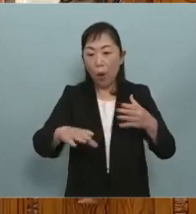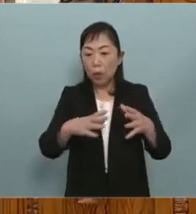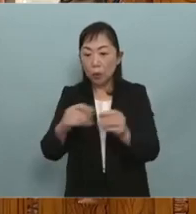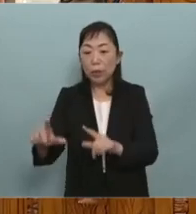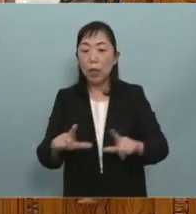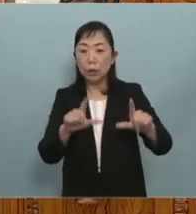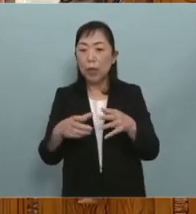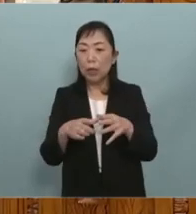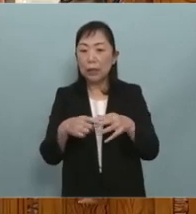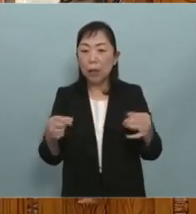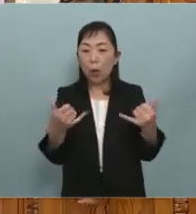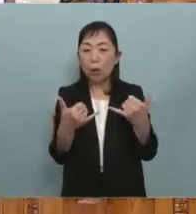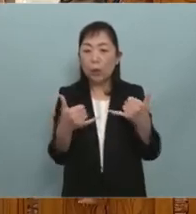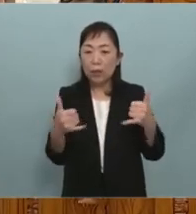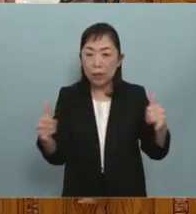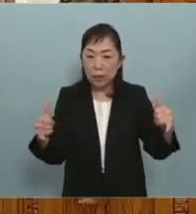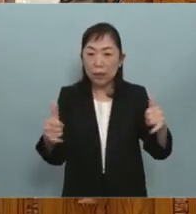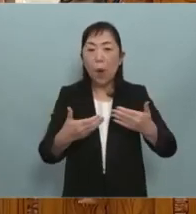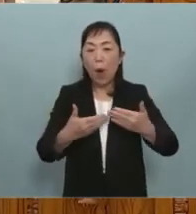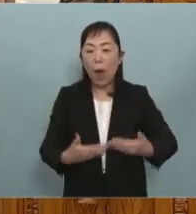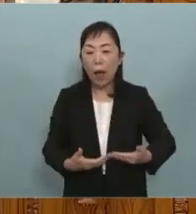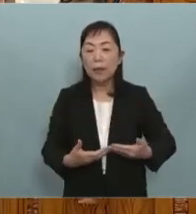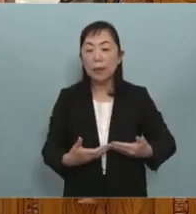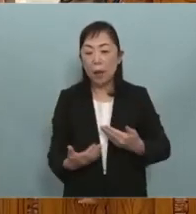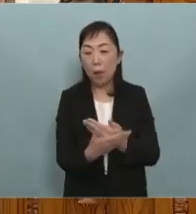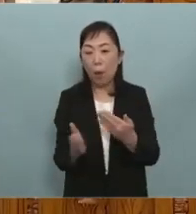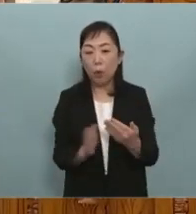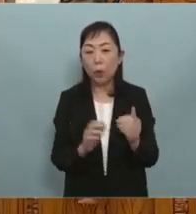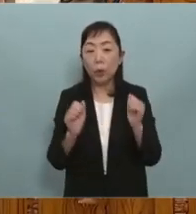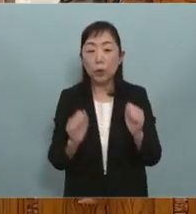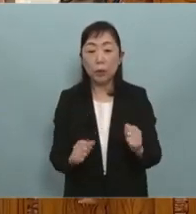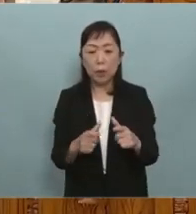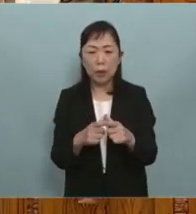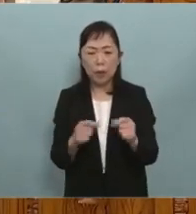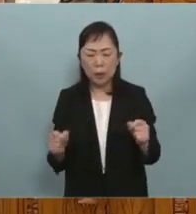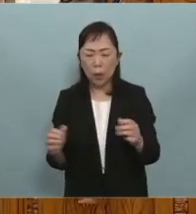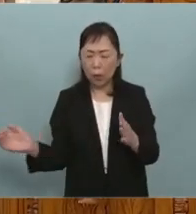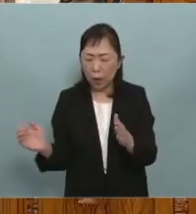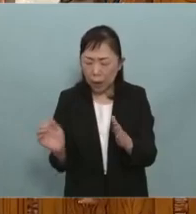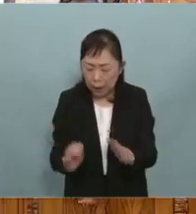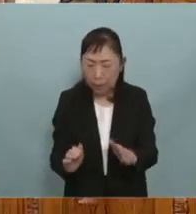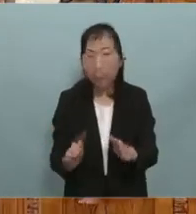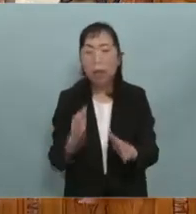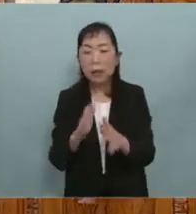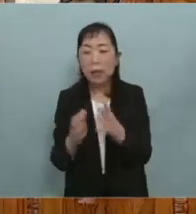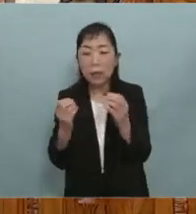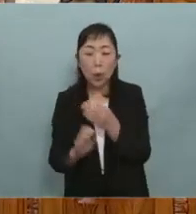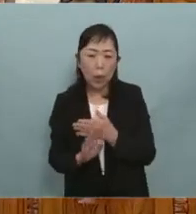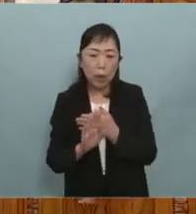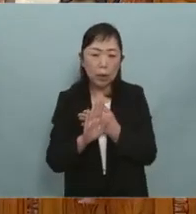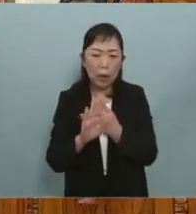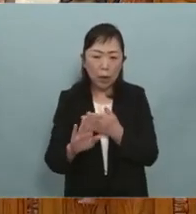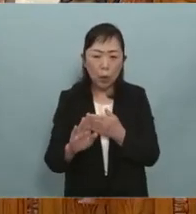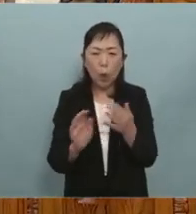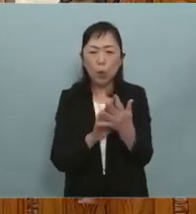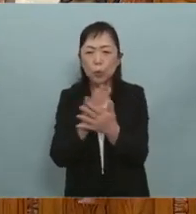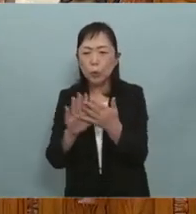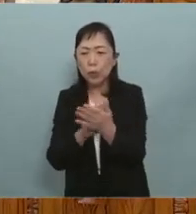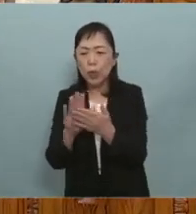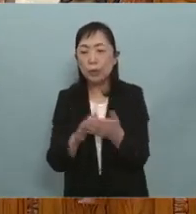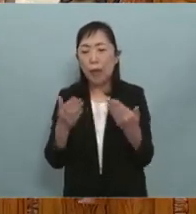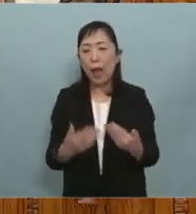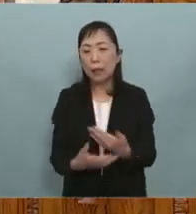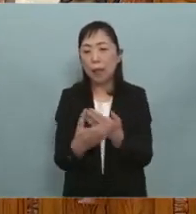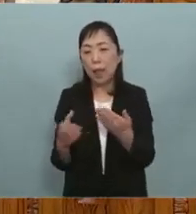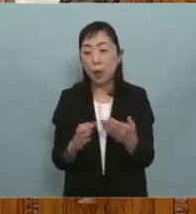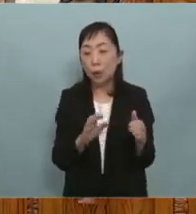全力を尽くしてまいります我が国は戦後最も厳しく複雑な安全保障環境に直面